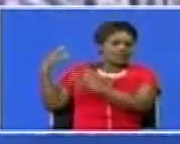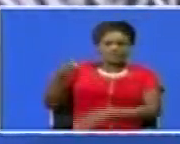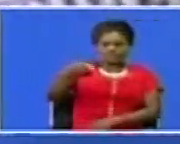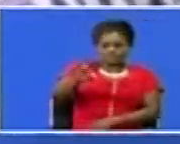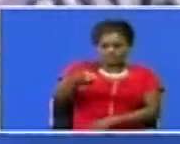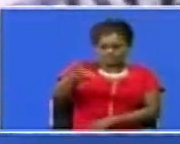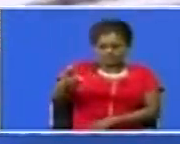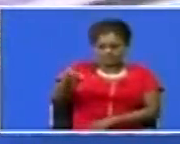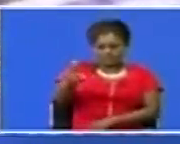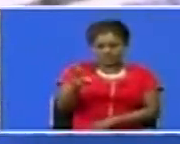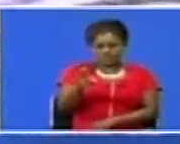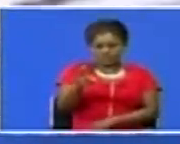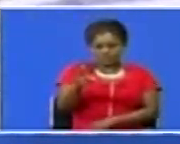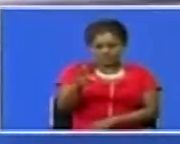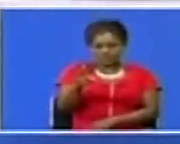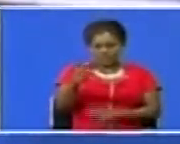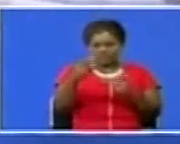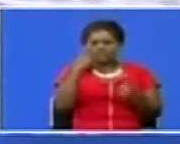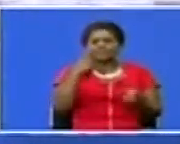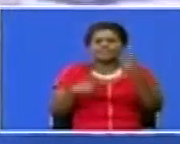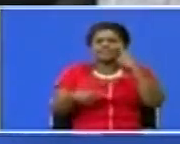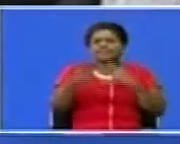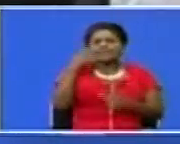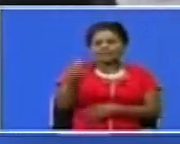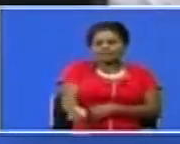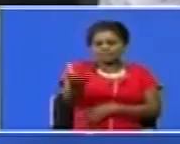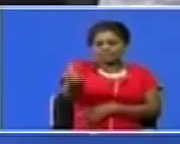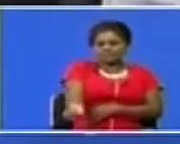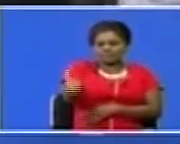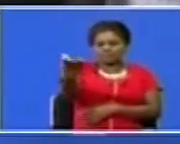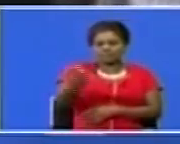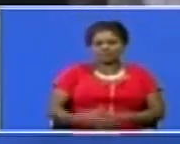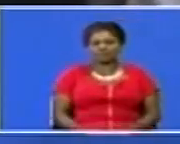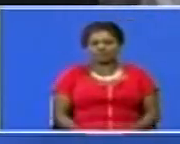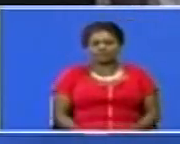risasi vitoa machozi vile vikilipuliwa.